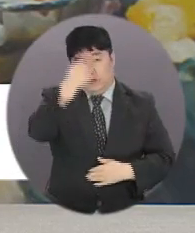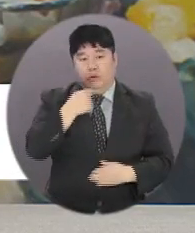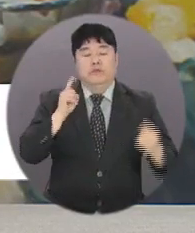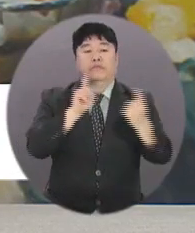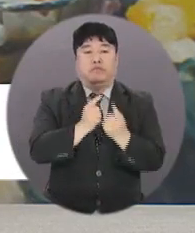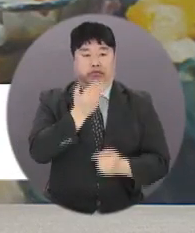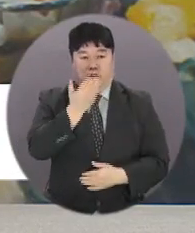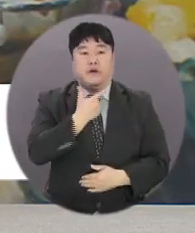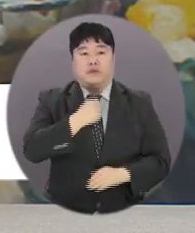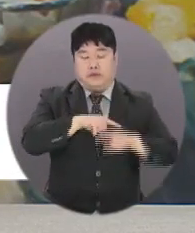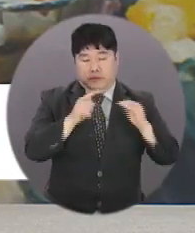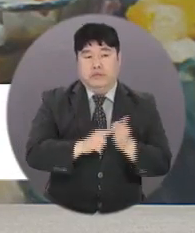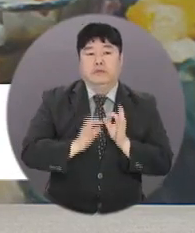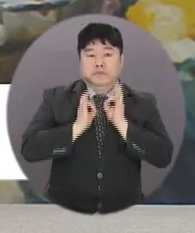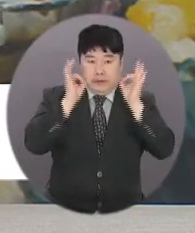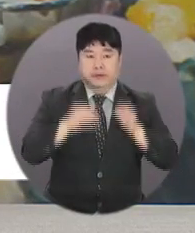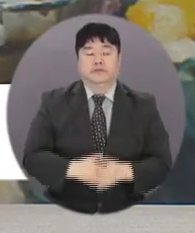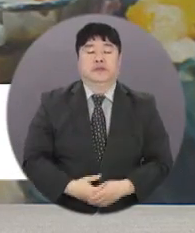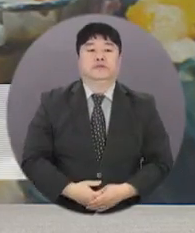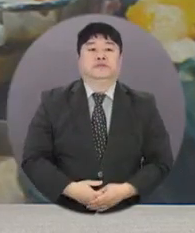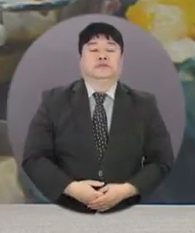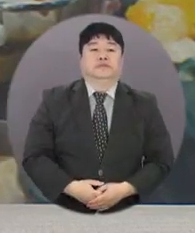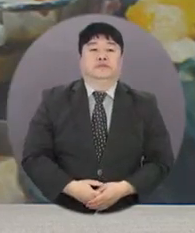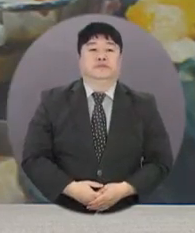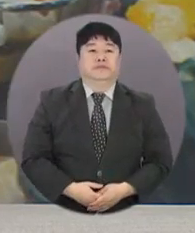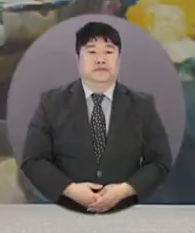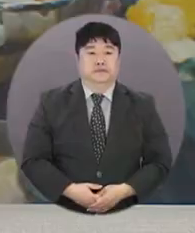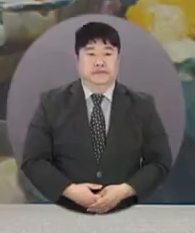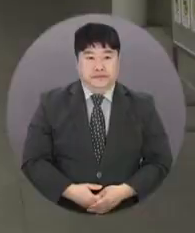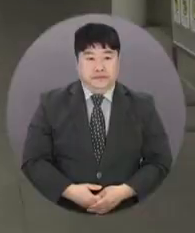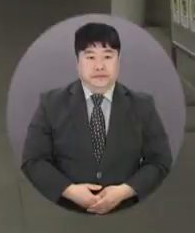수 있길 바라는 마음이 간절했습니다. 보도에 김철원 기자입니다.